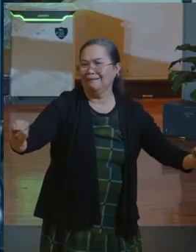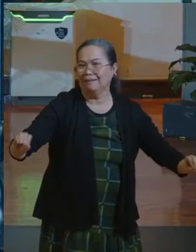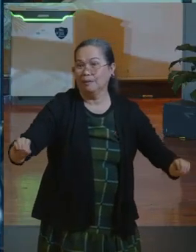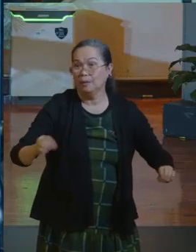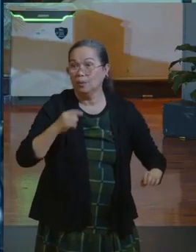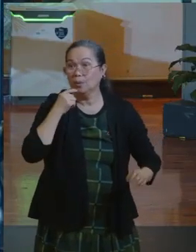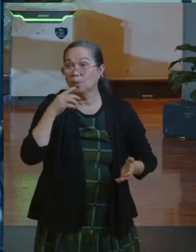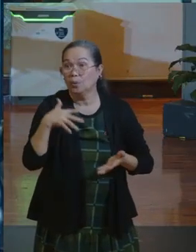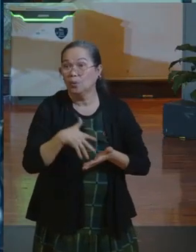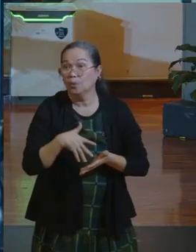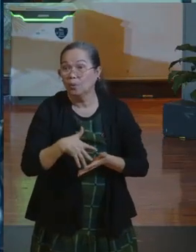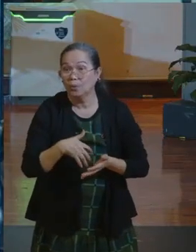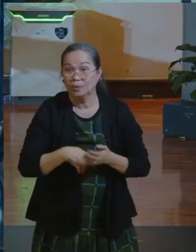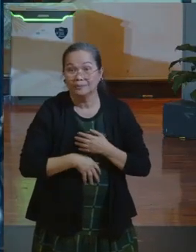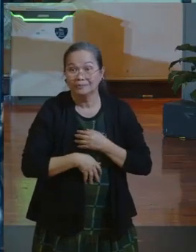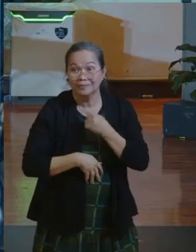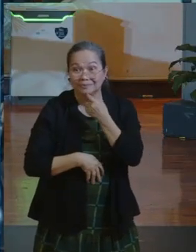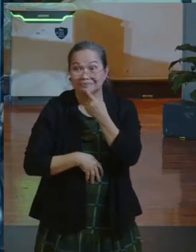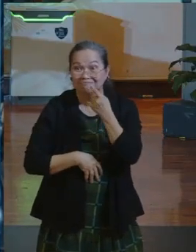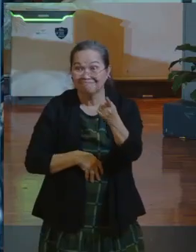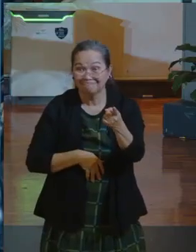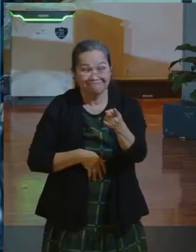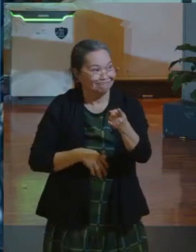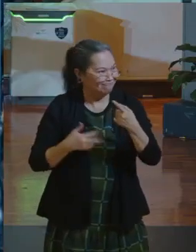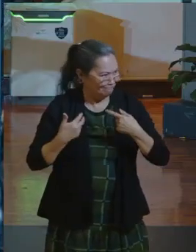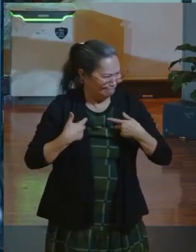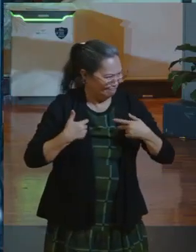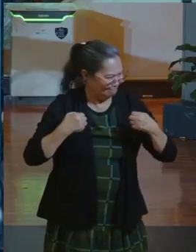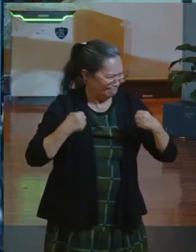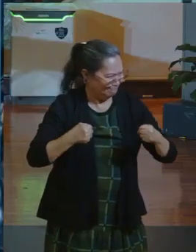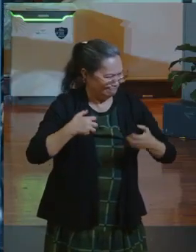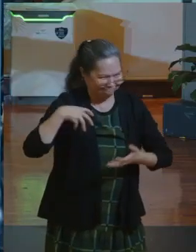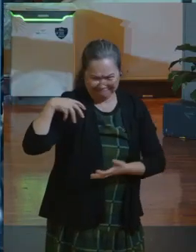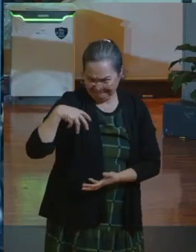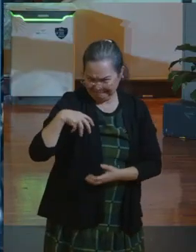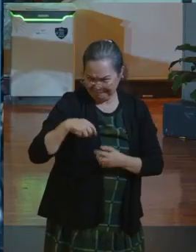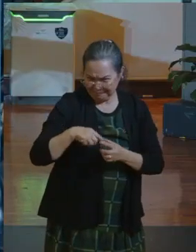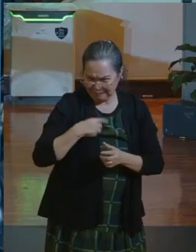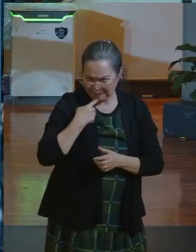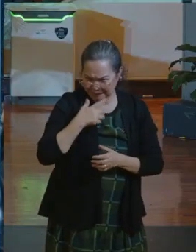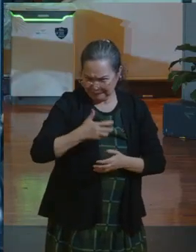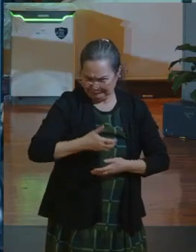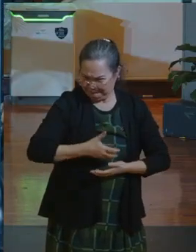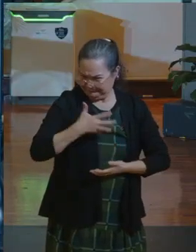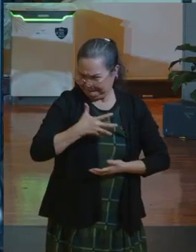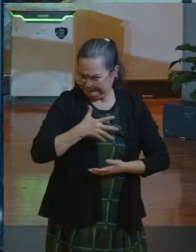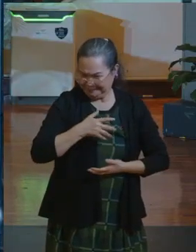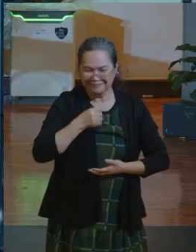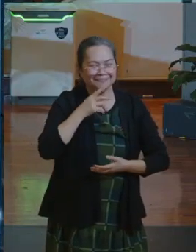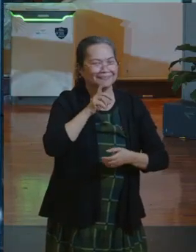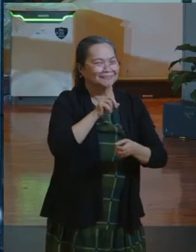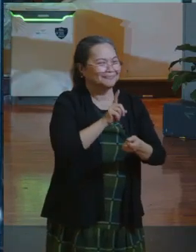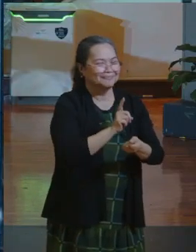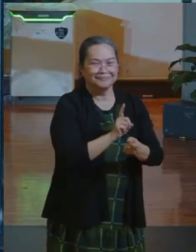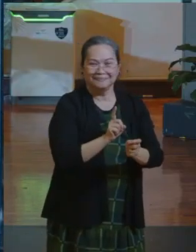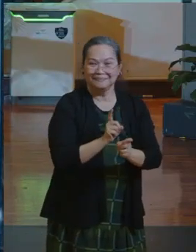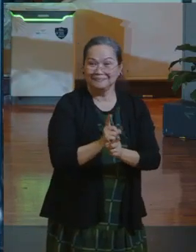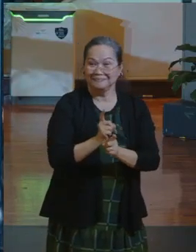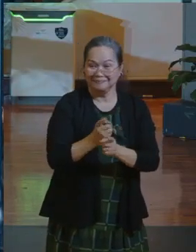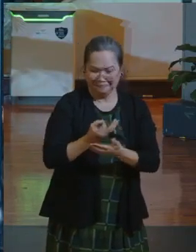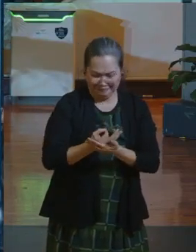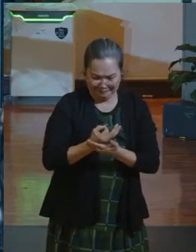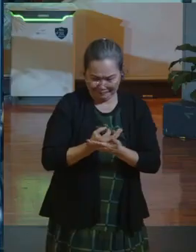kanila na medyo may katatayuan sa buhay, na marunong umawat na salaki